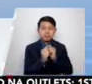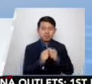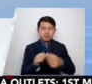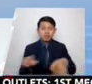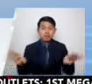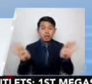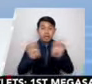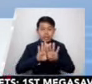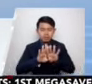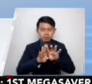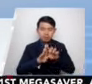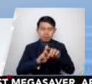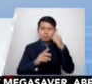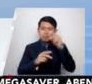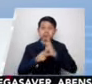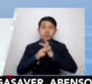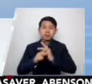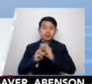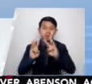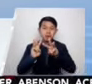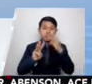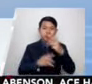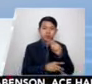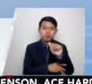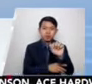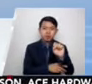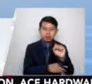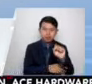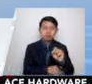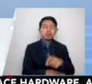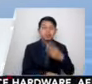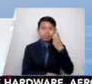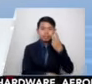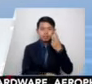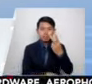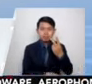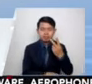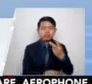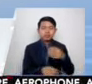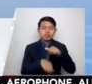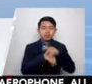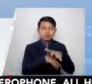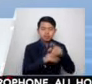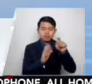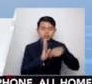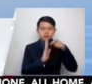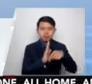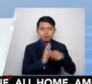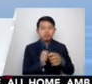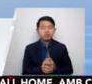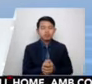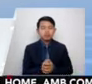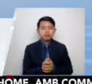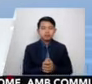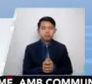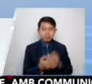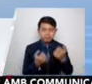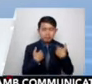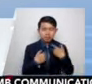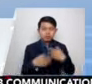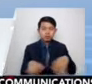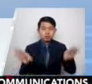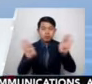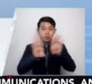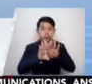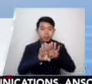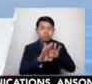makabasag yung mga window. Oho. Nakita ko nga ho doon sa inyo pong ipinadalang video na kayo ho ay may shutters na, no? Pero ganyan